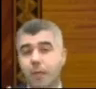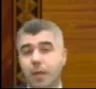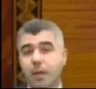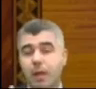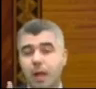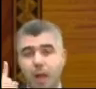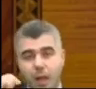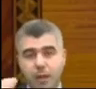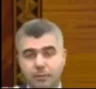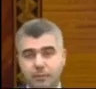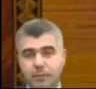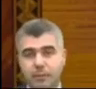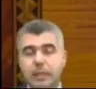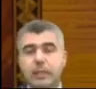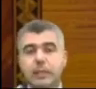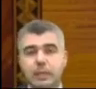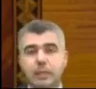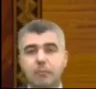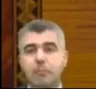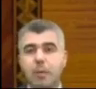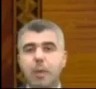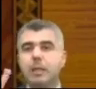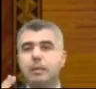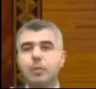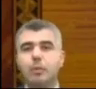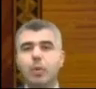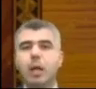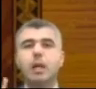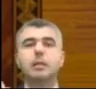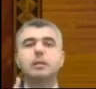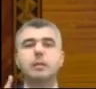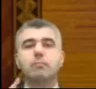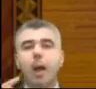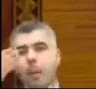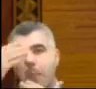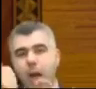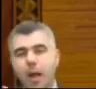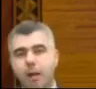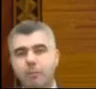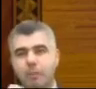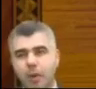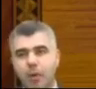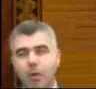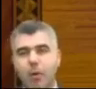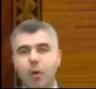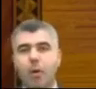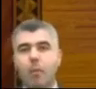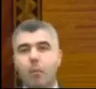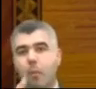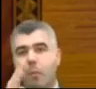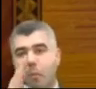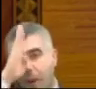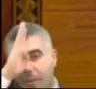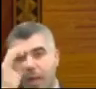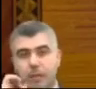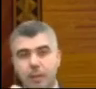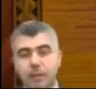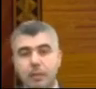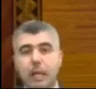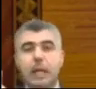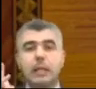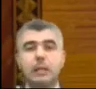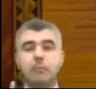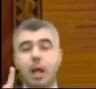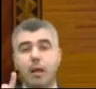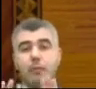ذلك البحار المهم وإدريس العمراوي الذي قدم للسلطان محمد